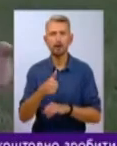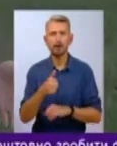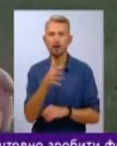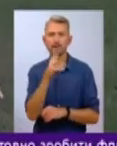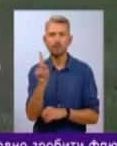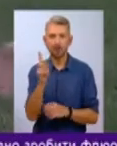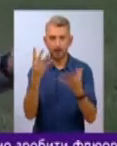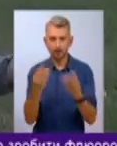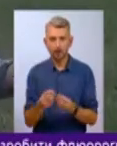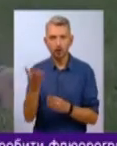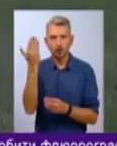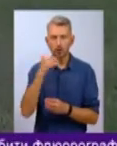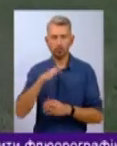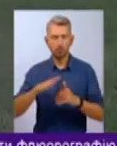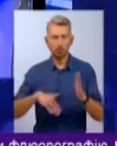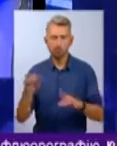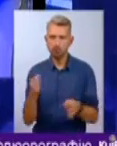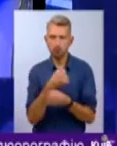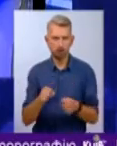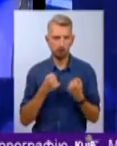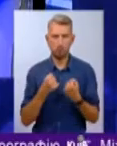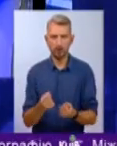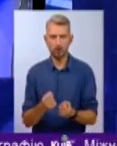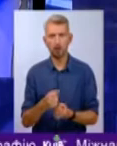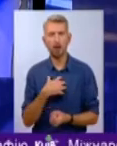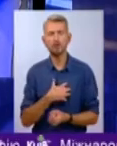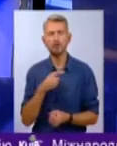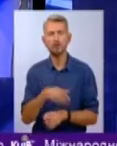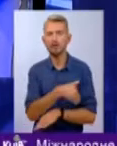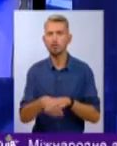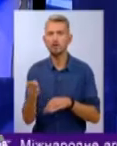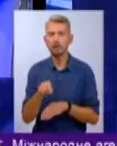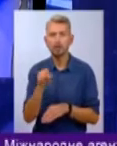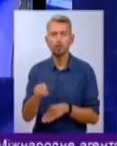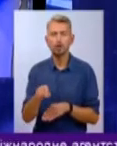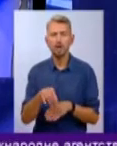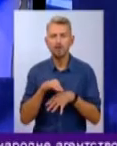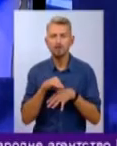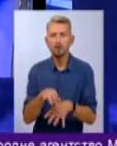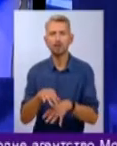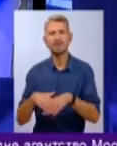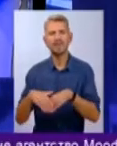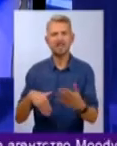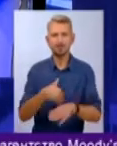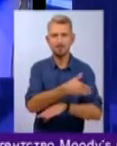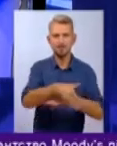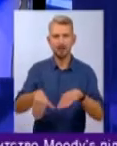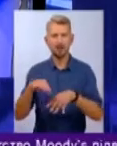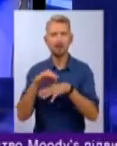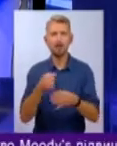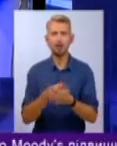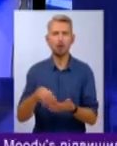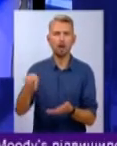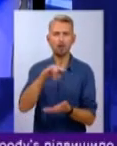Вже тоді було практично неможливо тут проїхати. А важлива ця вулиця тим, що саме вона виводить на лівий берег і веде до